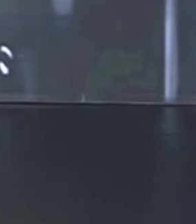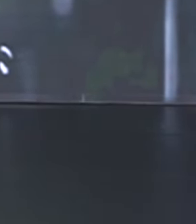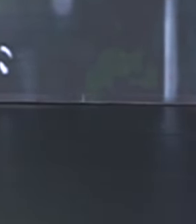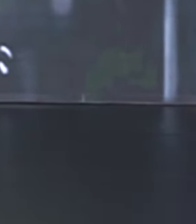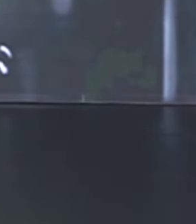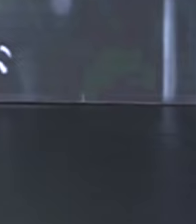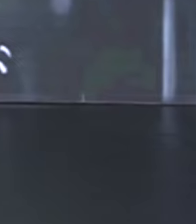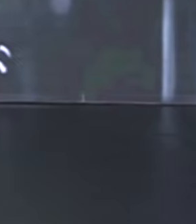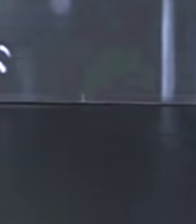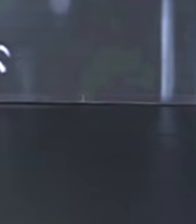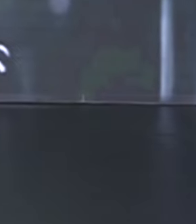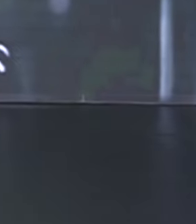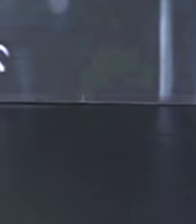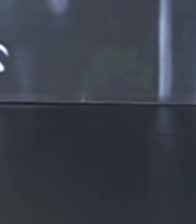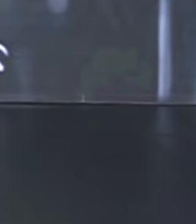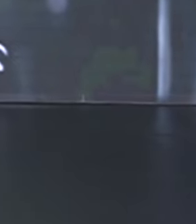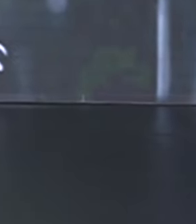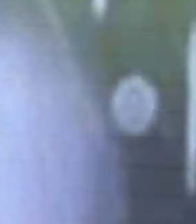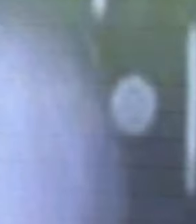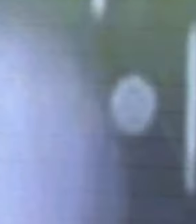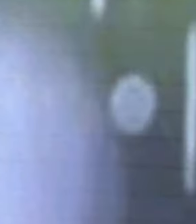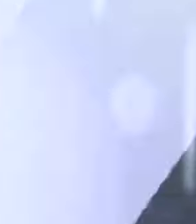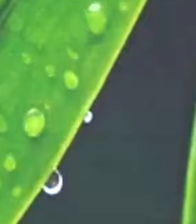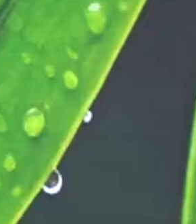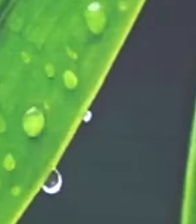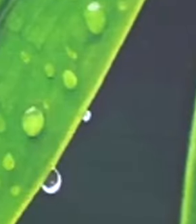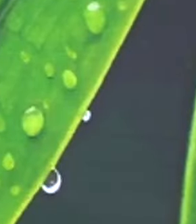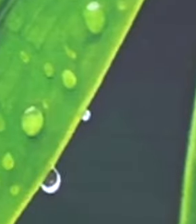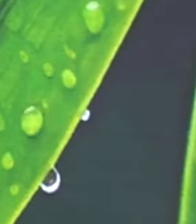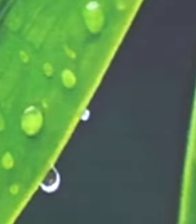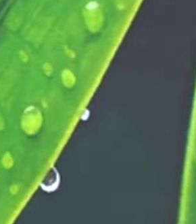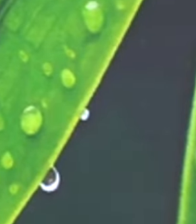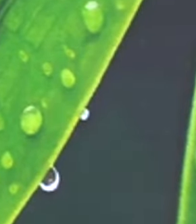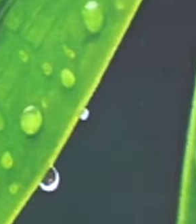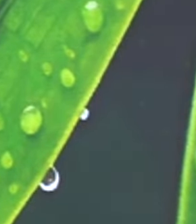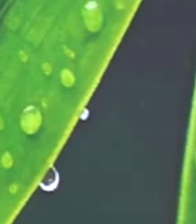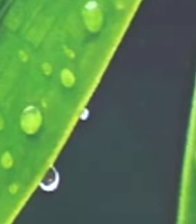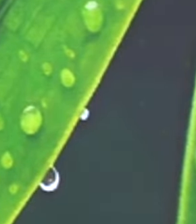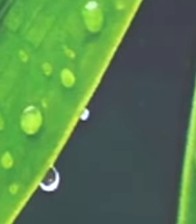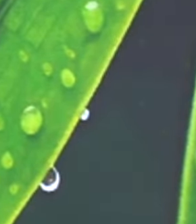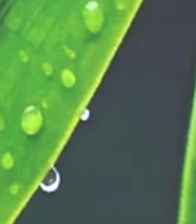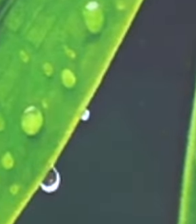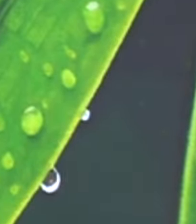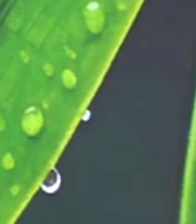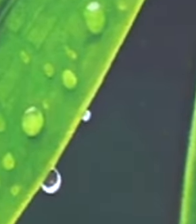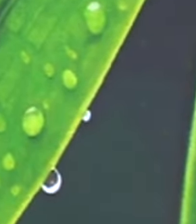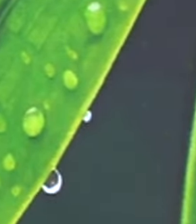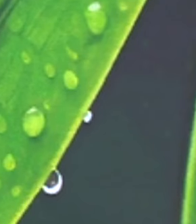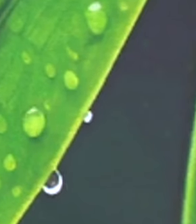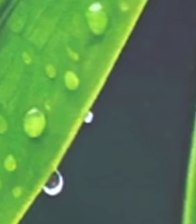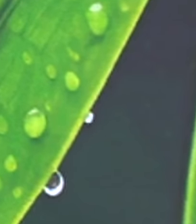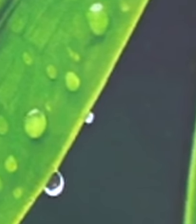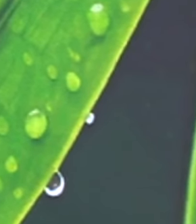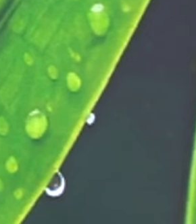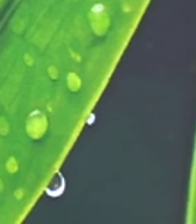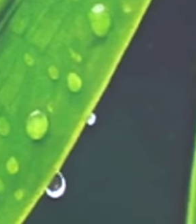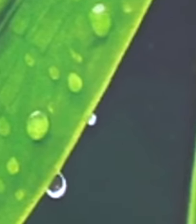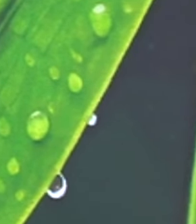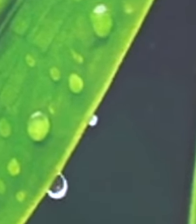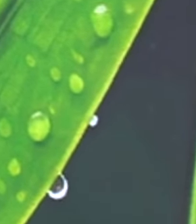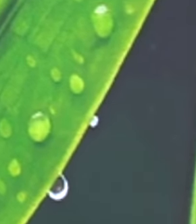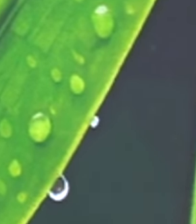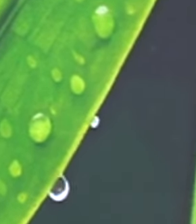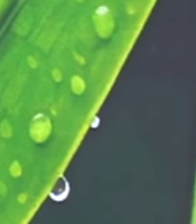32, түнде 21 градус жоғары болады. Орталықта Қарағандыда жаңбыр жауады, күндіз плюс 31, түнде плюс 18, Жезқазғанда күн ала